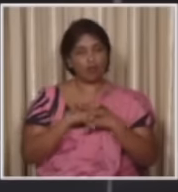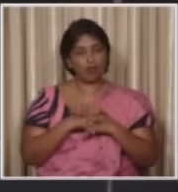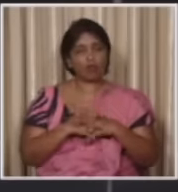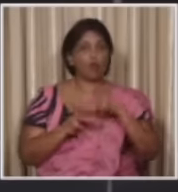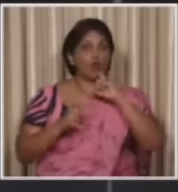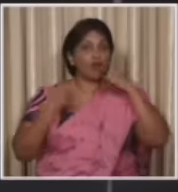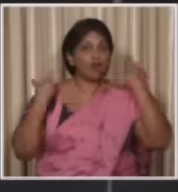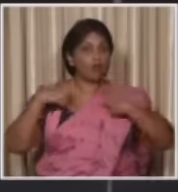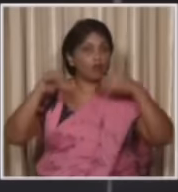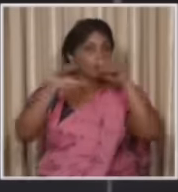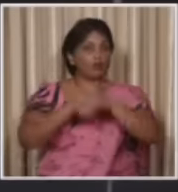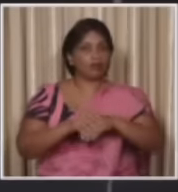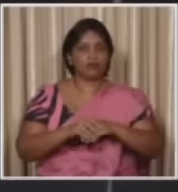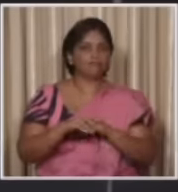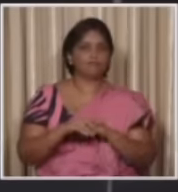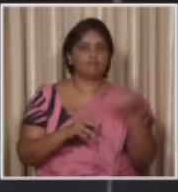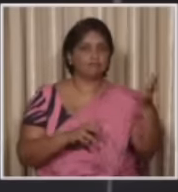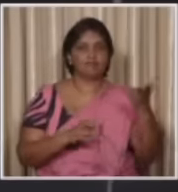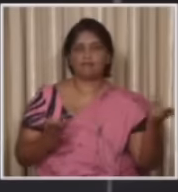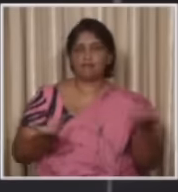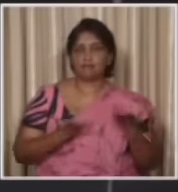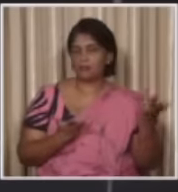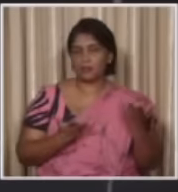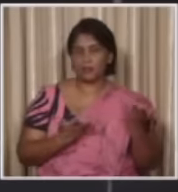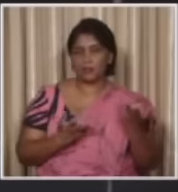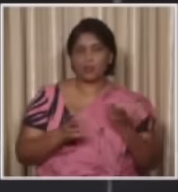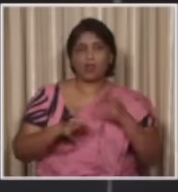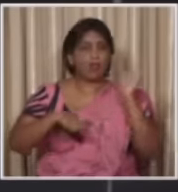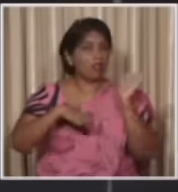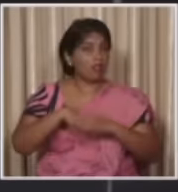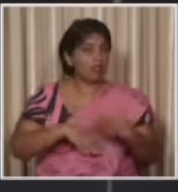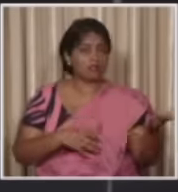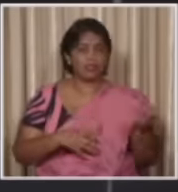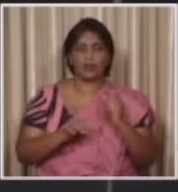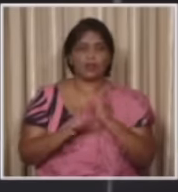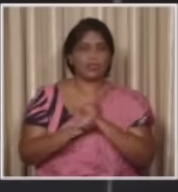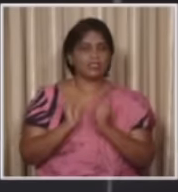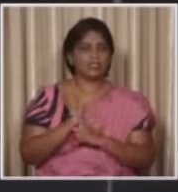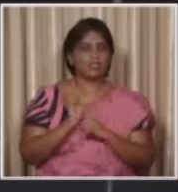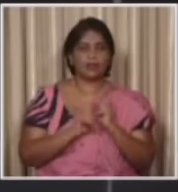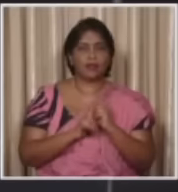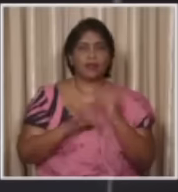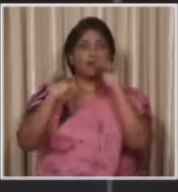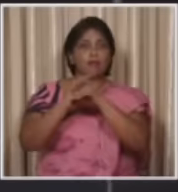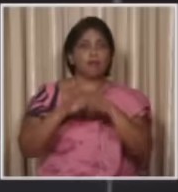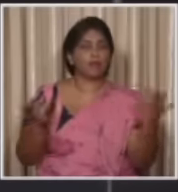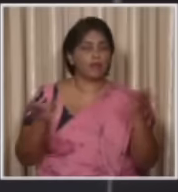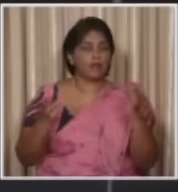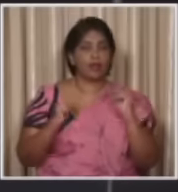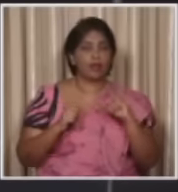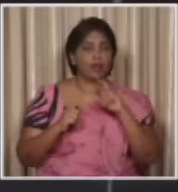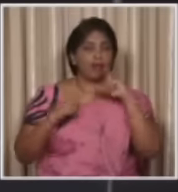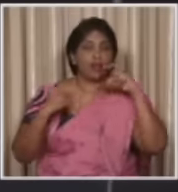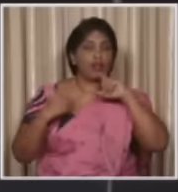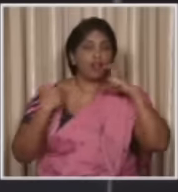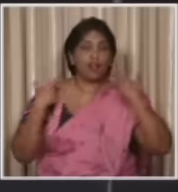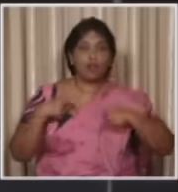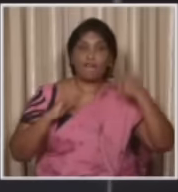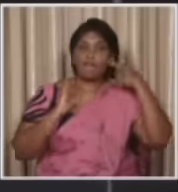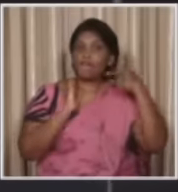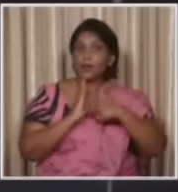එකවත් නඩුවකට පෙනී ඉන්න බෑ. පෙනී ඉඳලත් නැහැ. පෙනී ඉන්න බෑනේ. නීතිඥ විභාගේ සමත් වෙලා